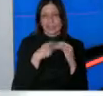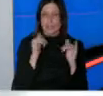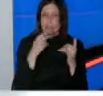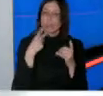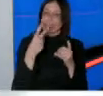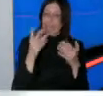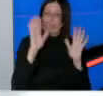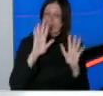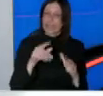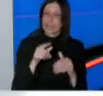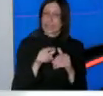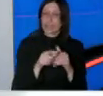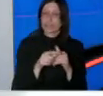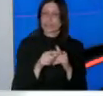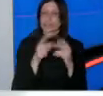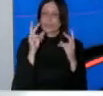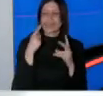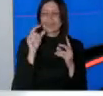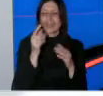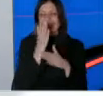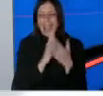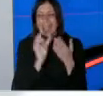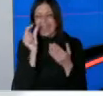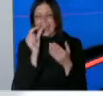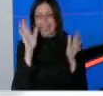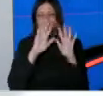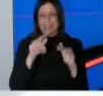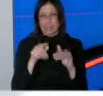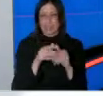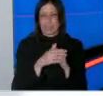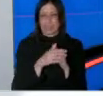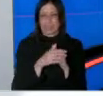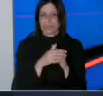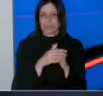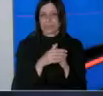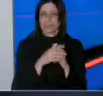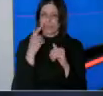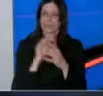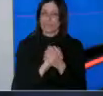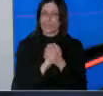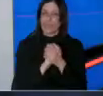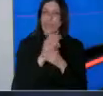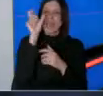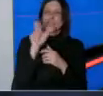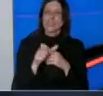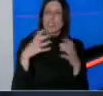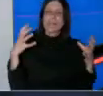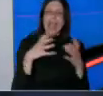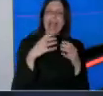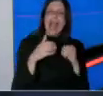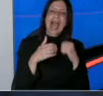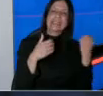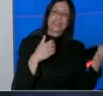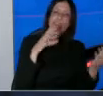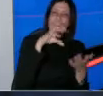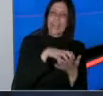בוא נראה את הסרטון הזה. אפשר לראות, תראו לנו חתיכה קטנה מהסרטון, מהר, מהר, אנחנו חריג. זה כאילו, רבין. שלום לאנשי מחנה השמאל